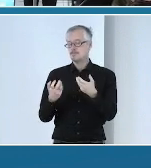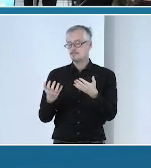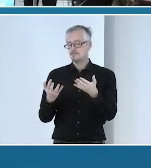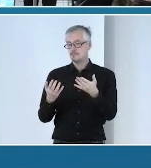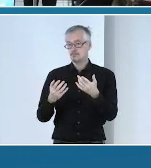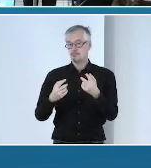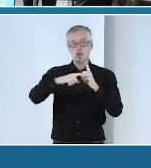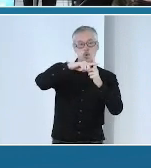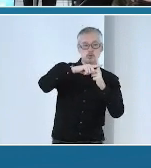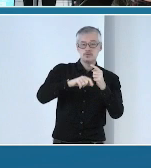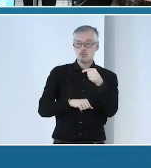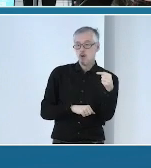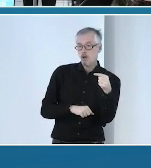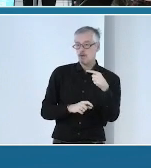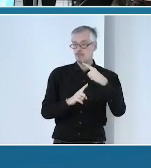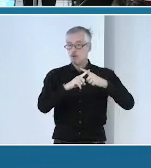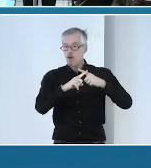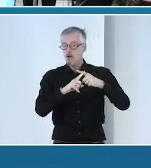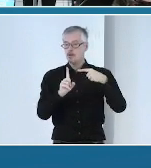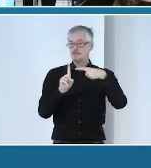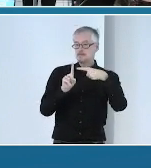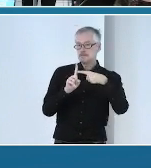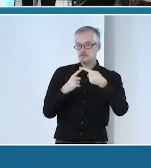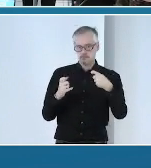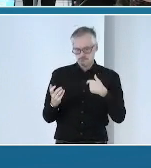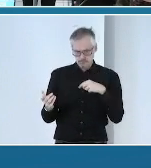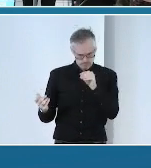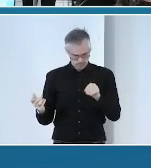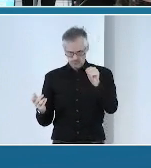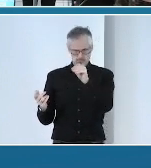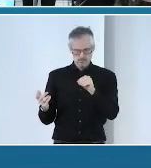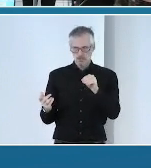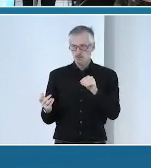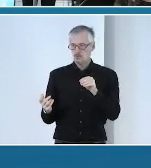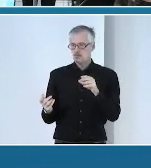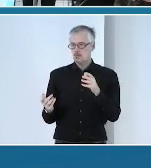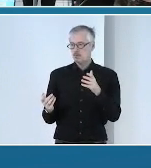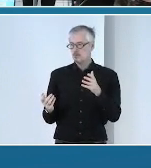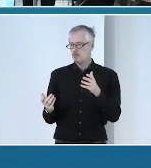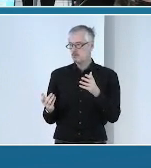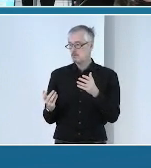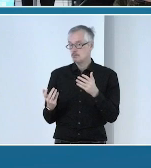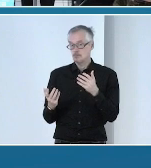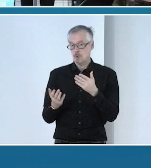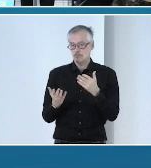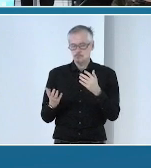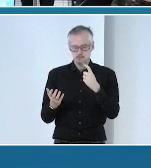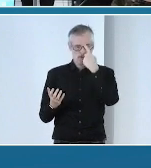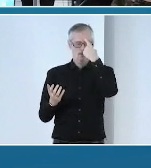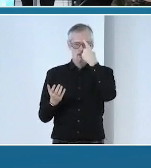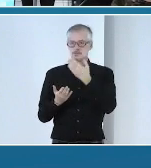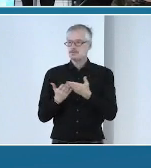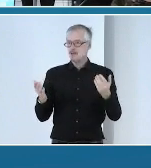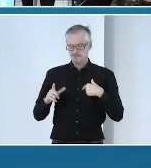des opérations, c'est pareil. Les opérations en réel, en temps, enfin online,